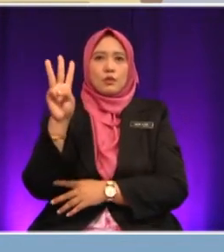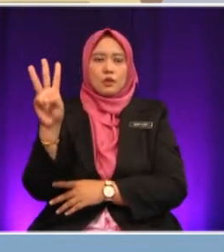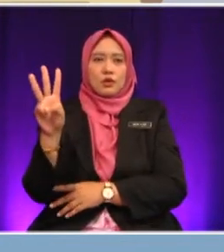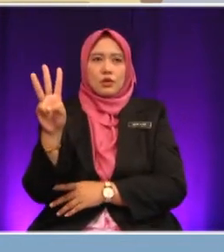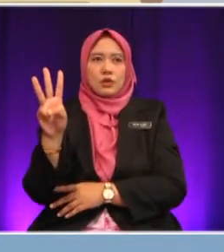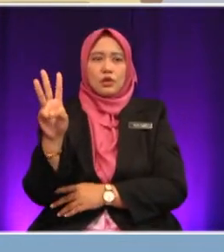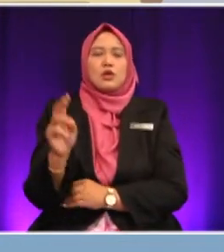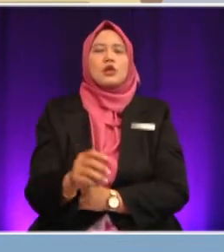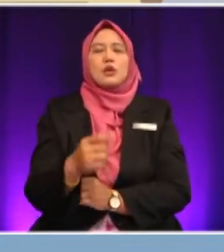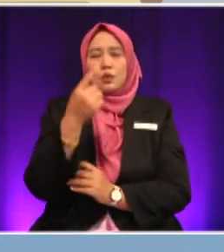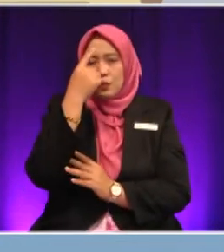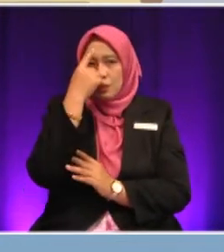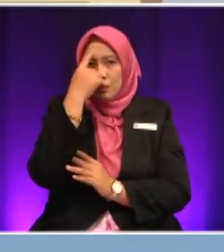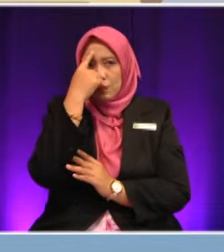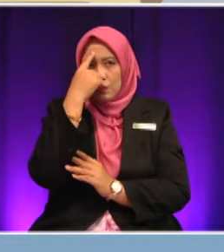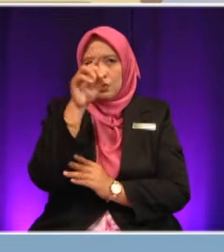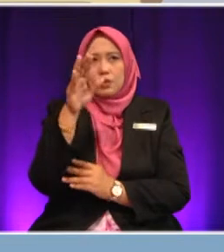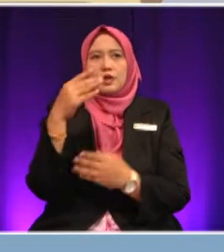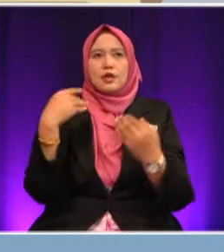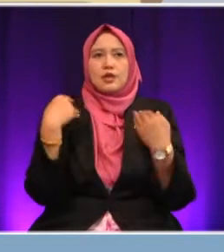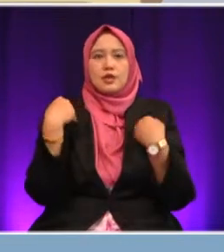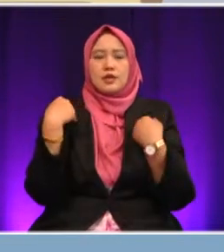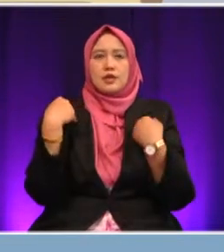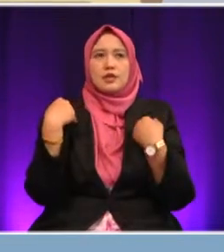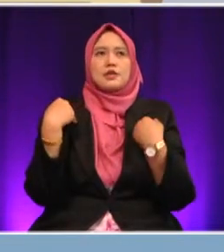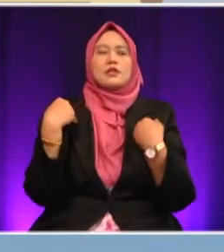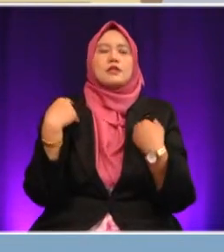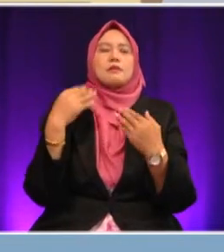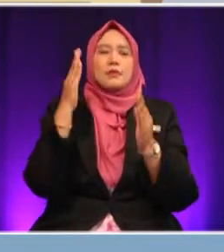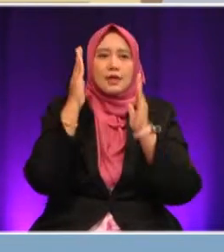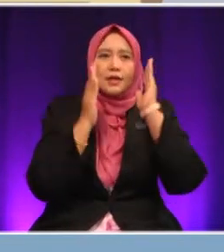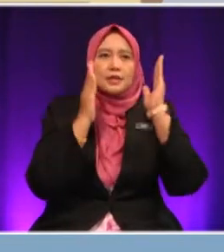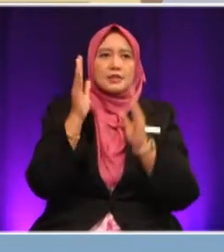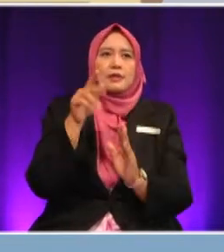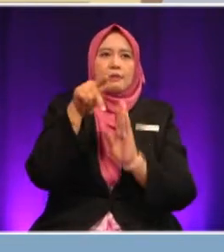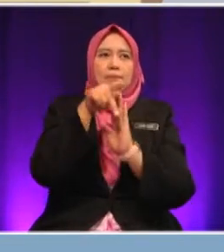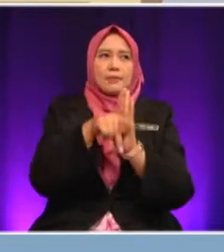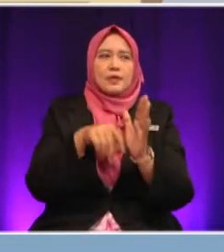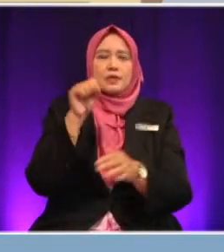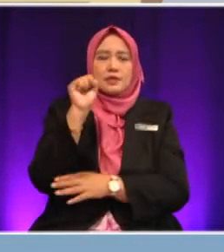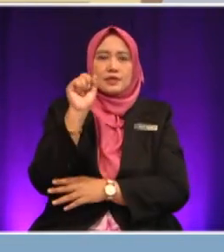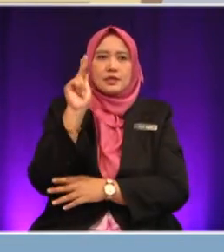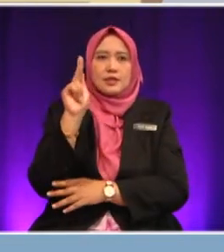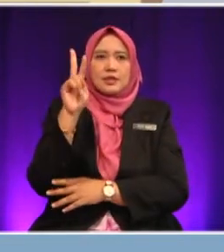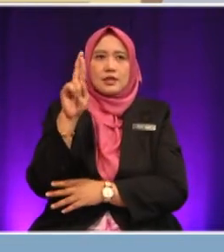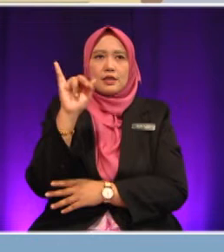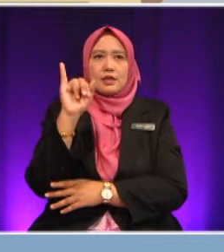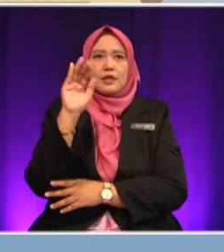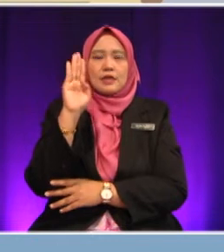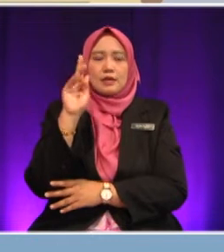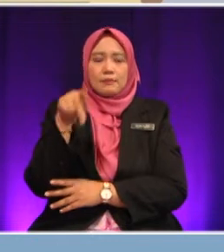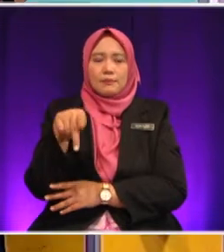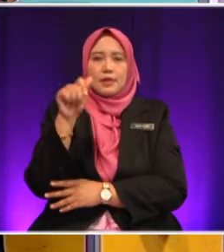seorang pengecut Sore juga pengacara ya tapi pengatur cahaya yang menggunakan bahasa meskipun jadi jawaban yang tepat ilah siap